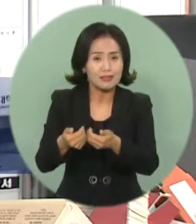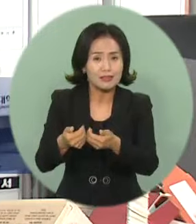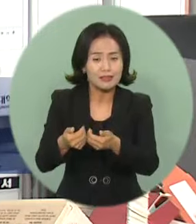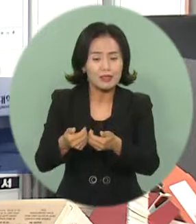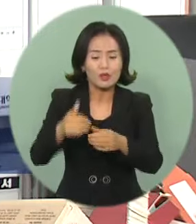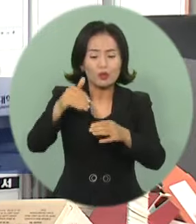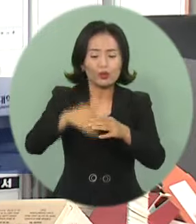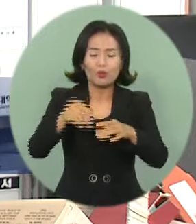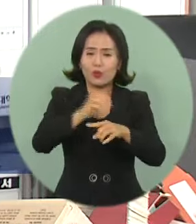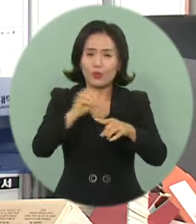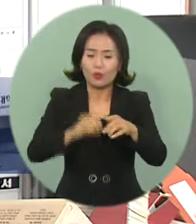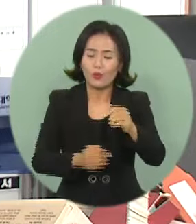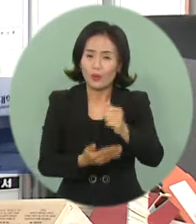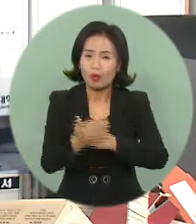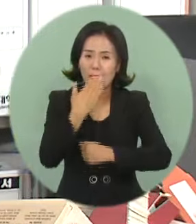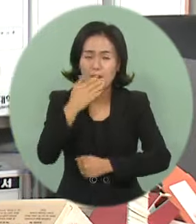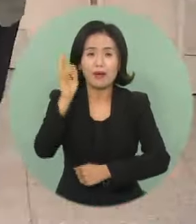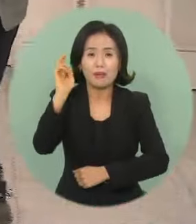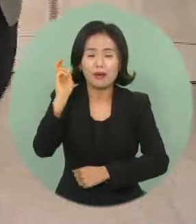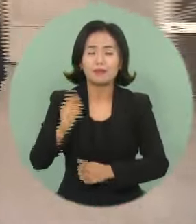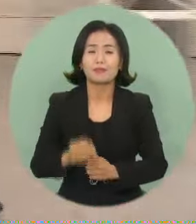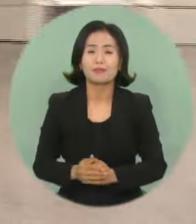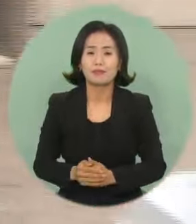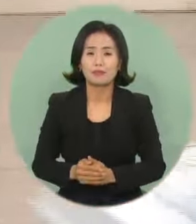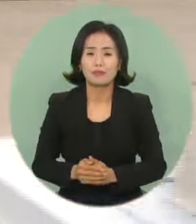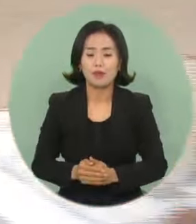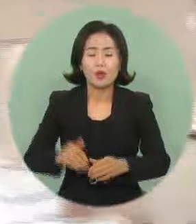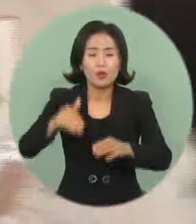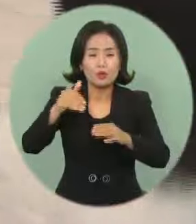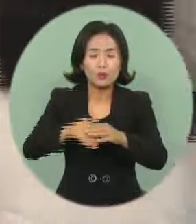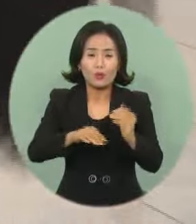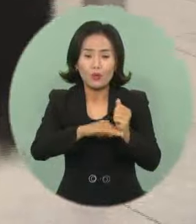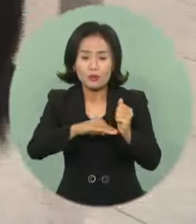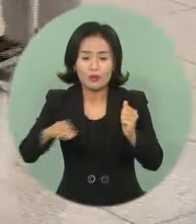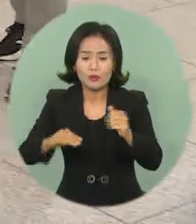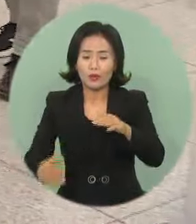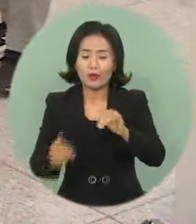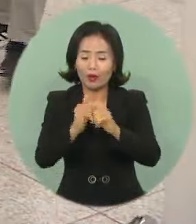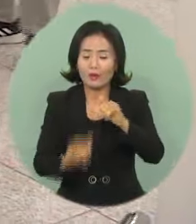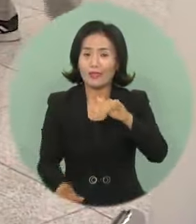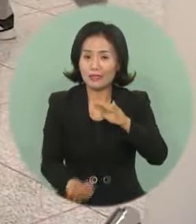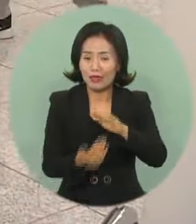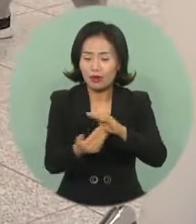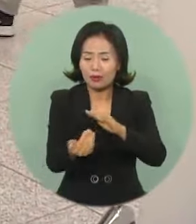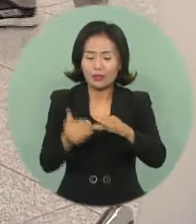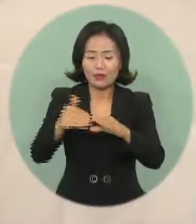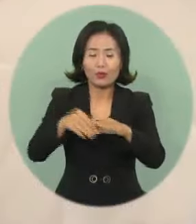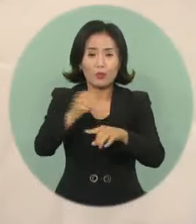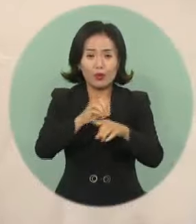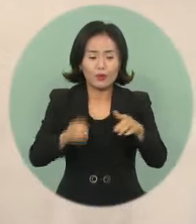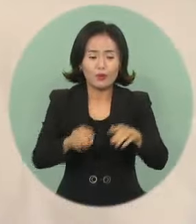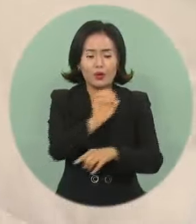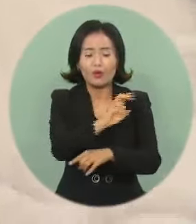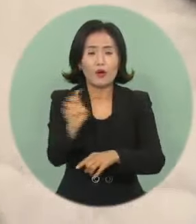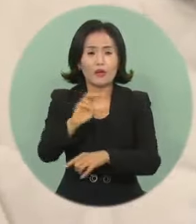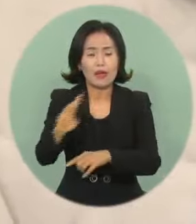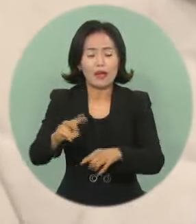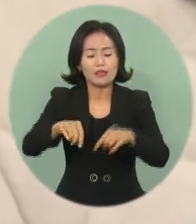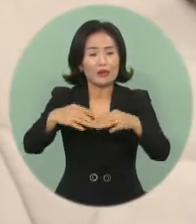투표율에 영향을 미친다라고 볼 수 있겠죠. 총선 기준 역대 최고치를 기록한 사전투표율을 두고 여야 각